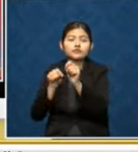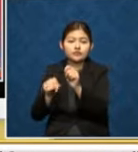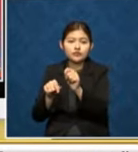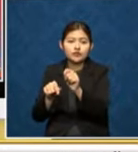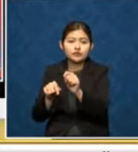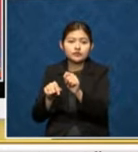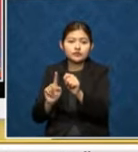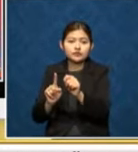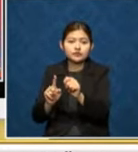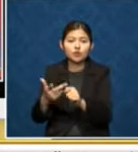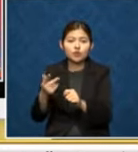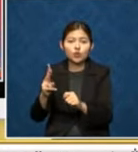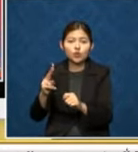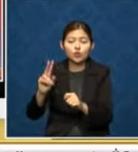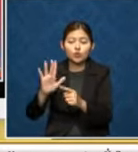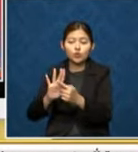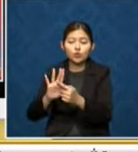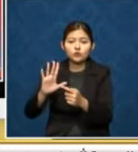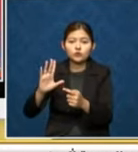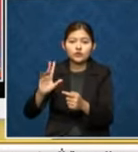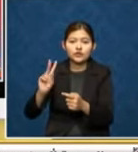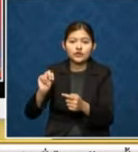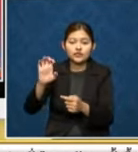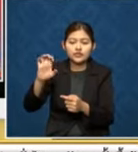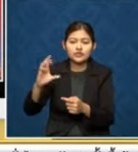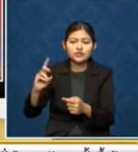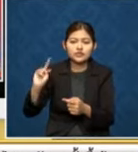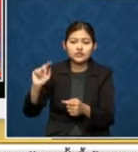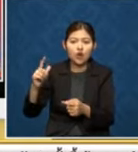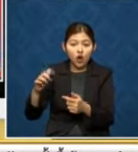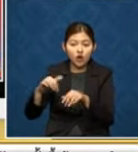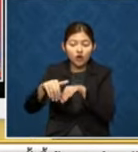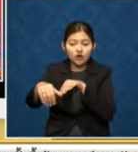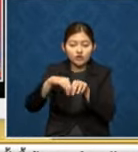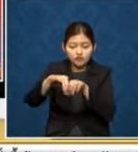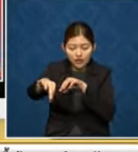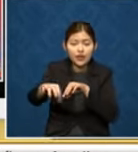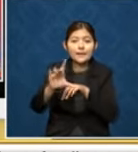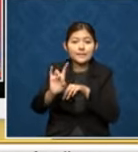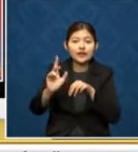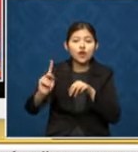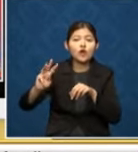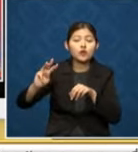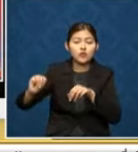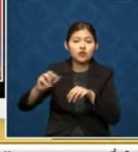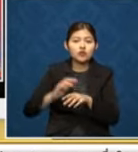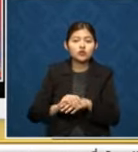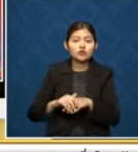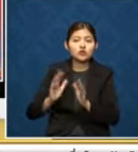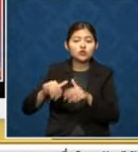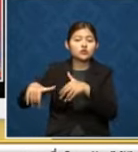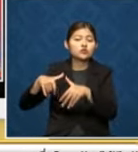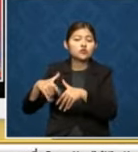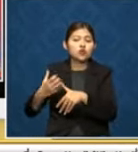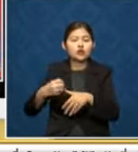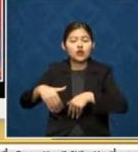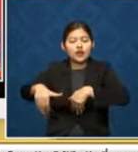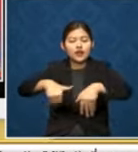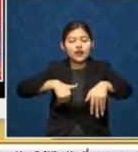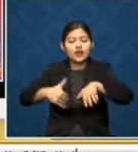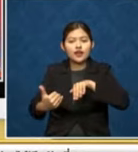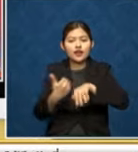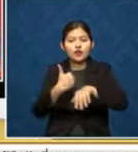างเส้นภูดินทองไปตำบลกุดแห่มีระยะทางประมาณ8กิโลเมตรครับชาวบ้านเรียกถนนเส้นนี้ว่าถนนดาวอังค